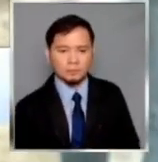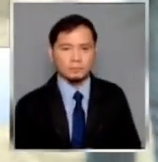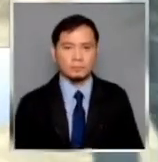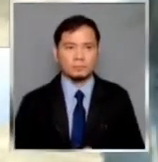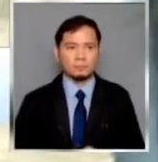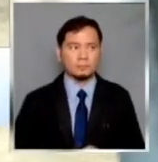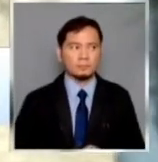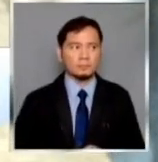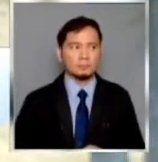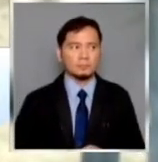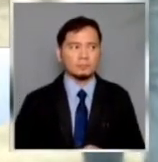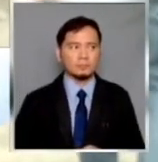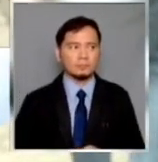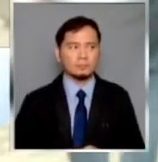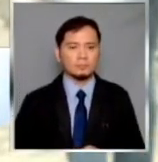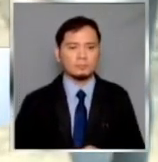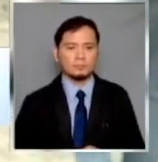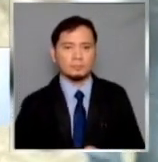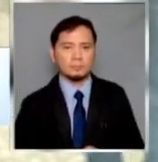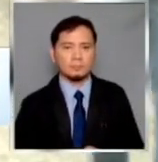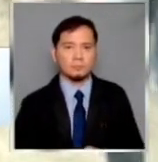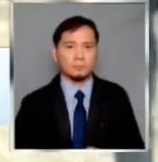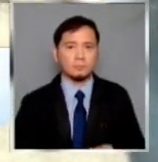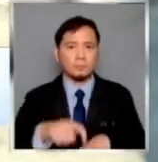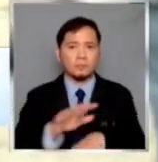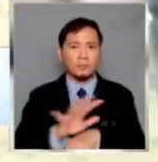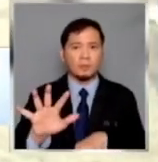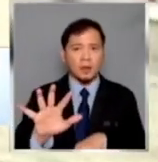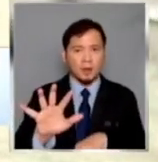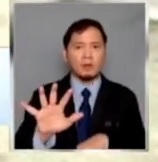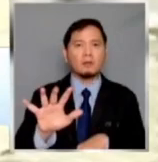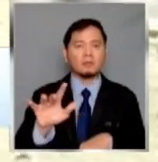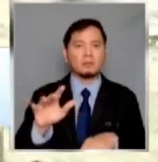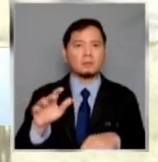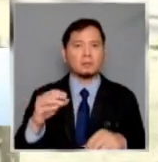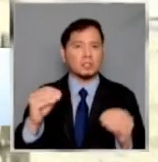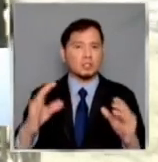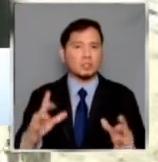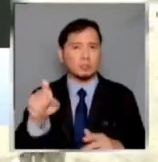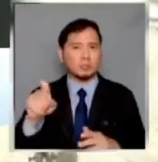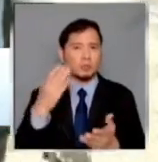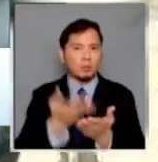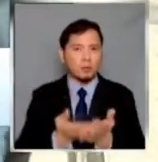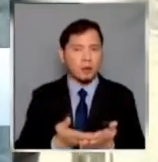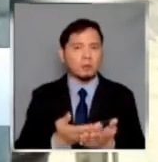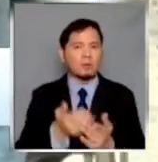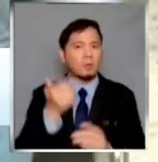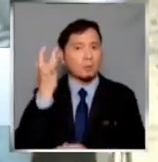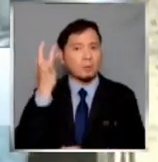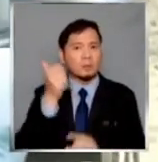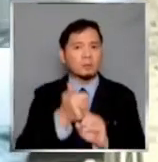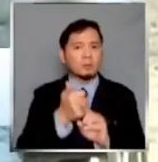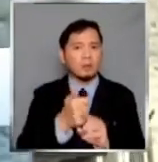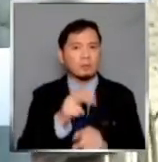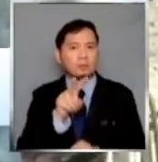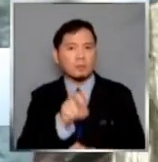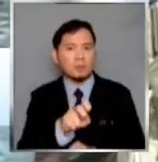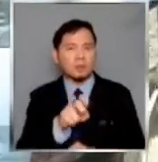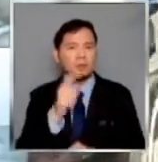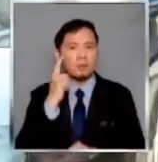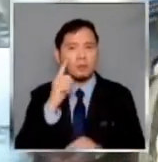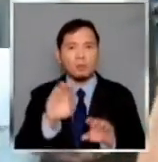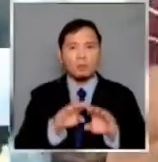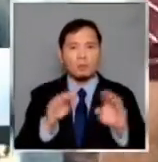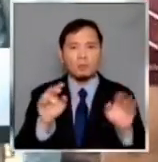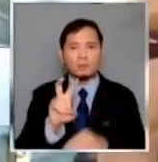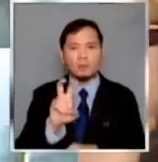box sa pamamagitan ng mga poll clerks na itinalaga ng COMELEC. Nagka-problema kanina pero